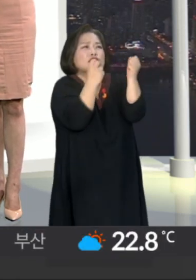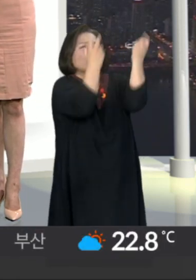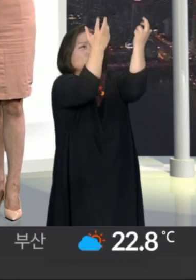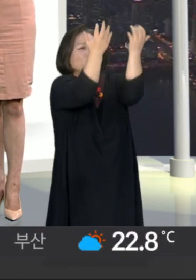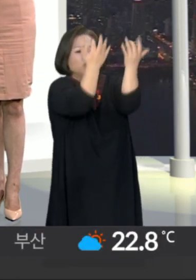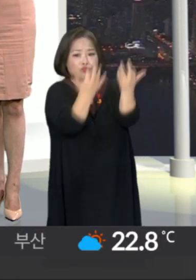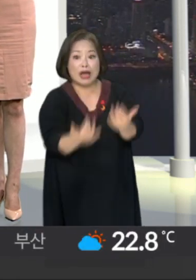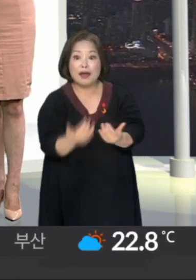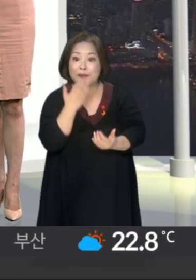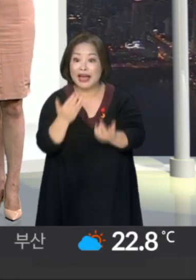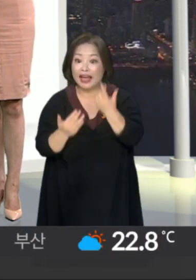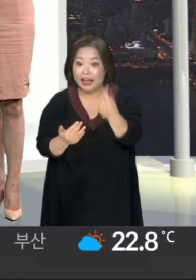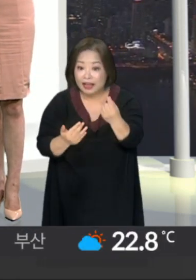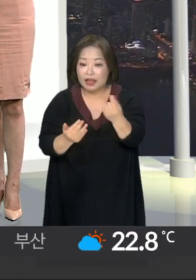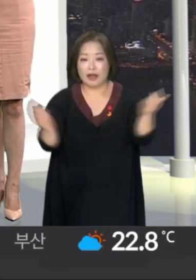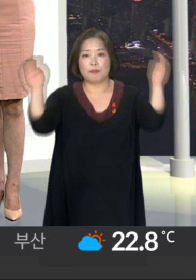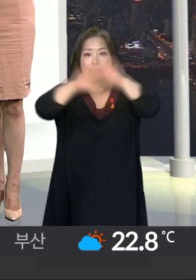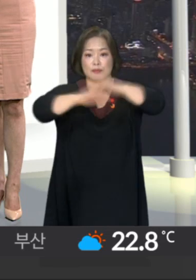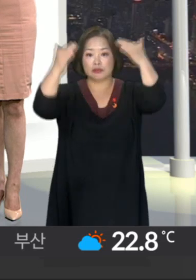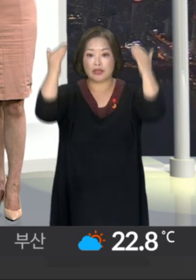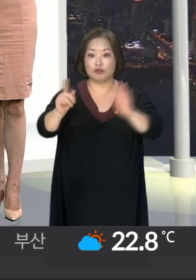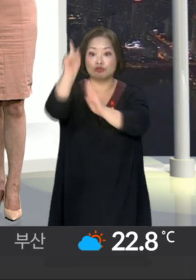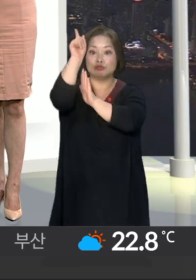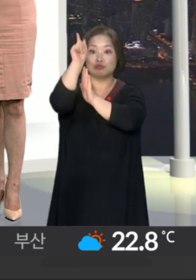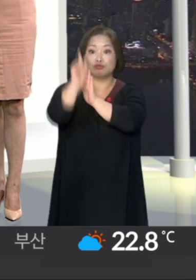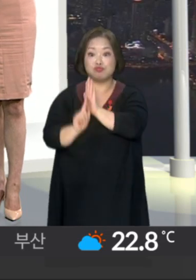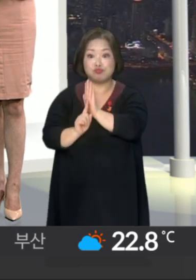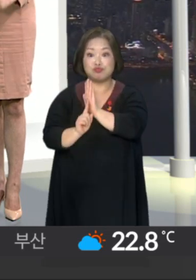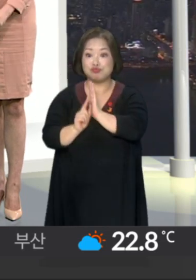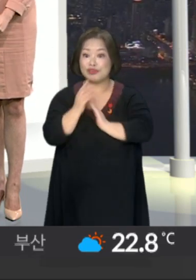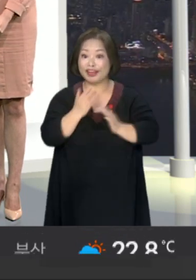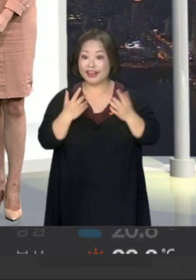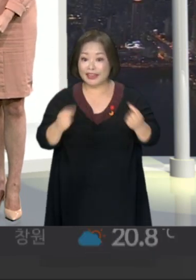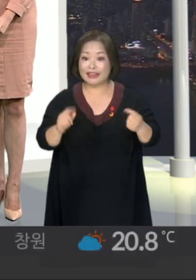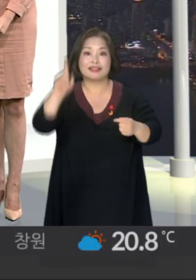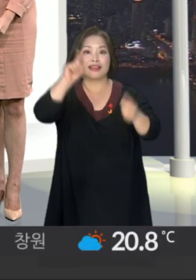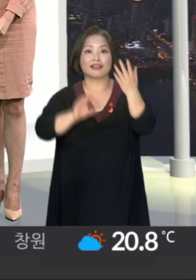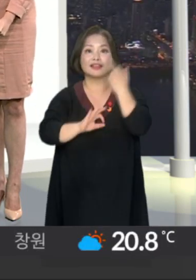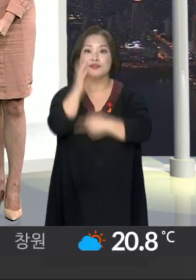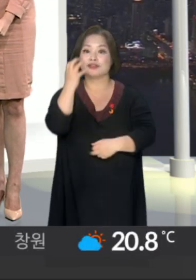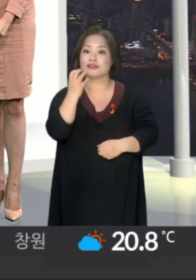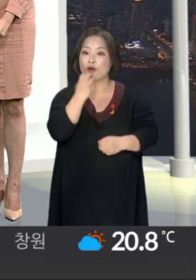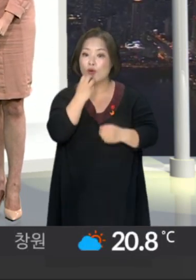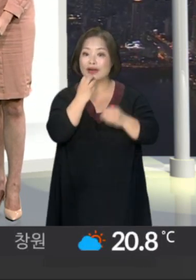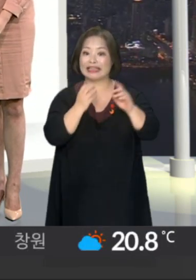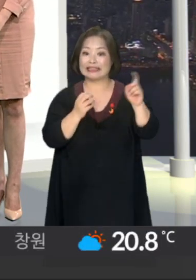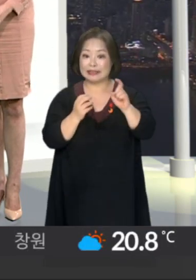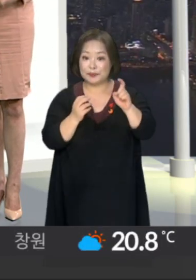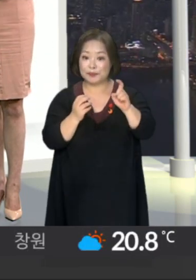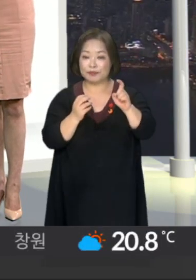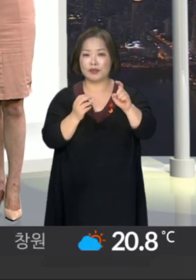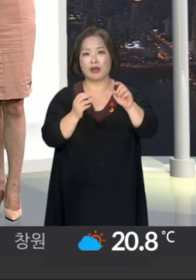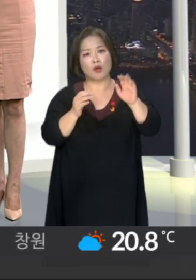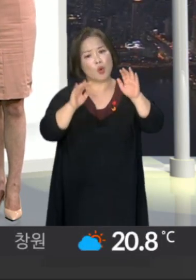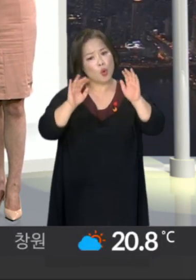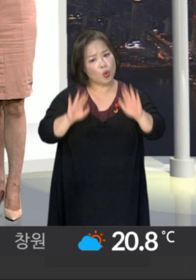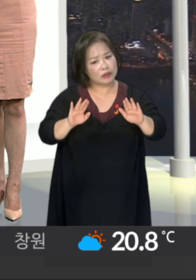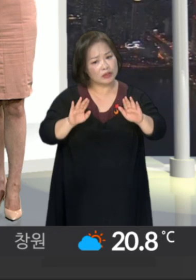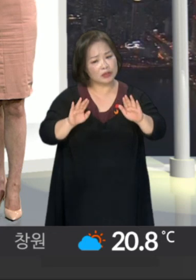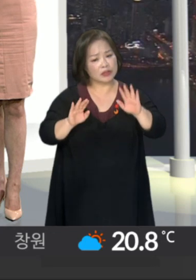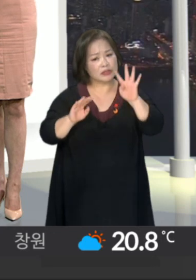공기가 유입되겠습니다. 밤사이 기온이 뚝 떨어지겠습니다. 내일 아침 서울이 10도로 오늘보다